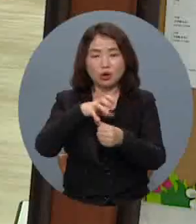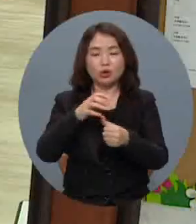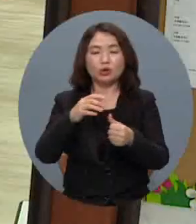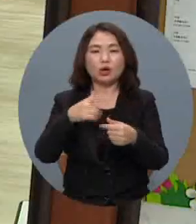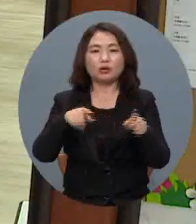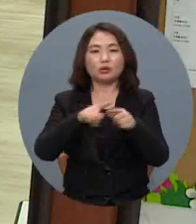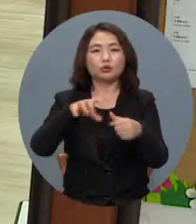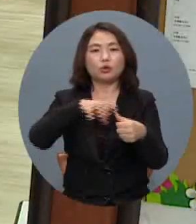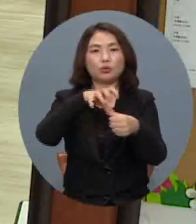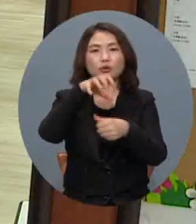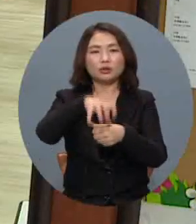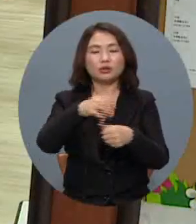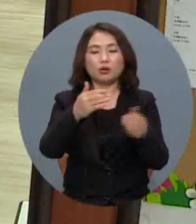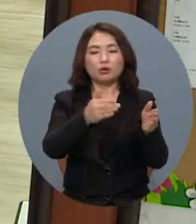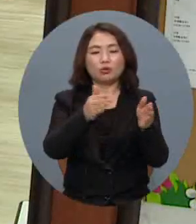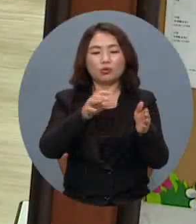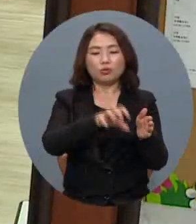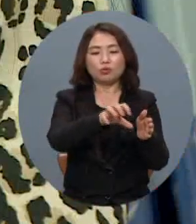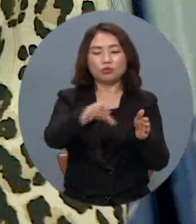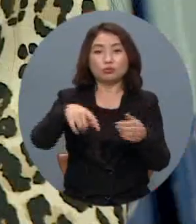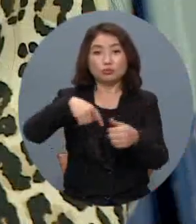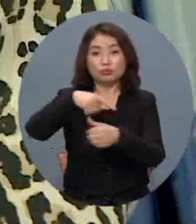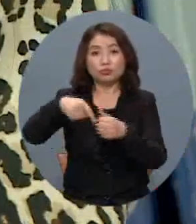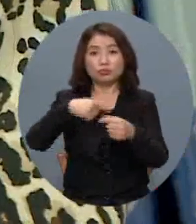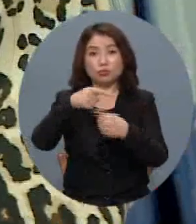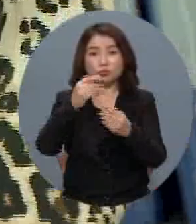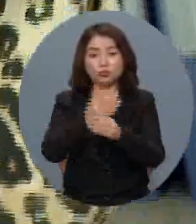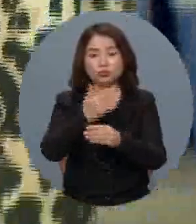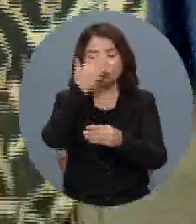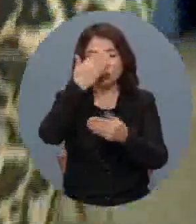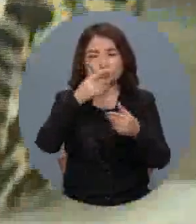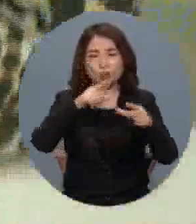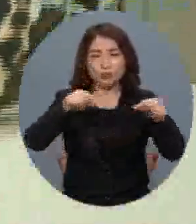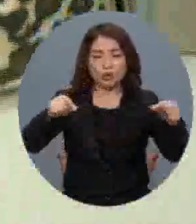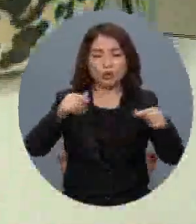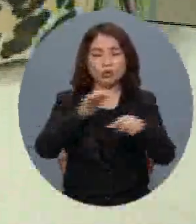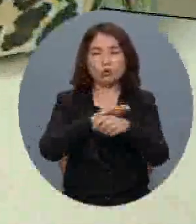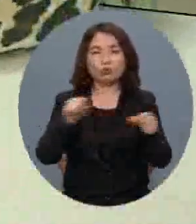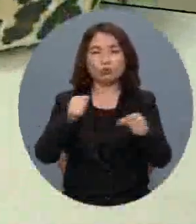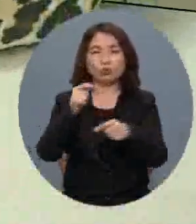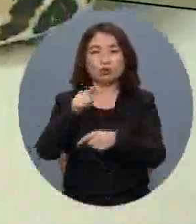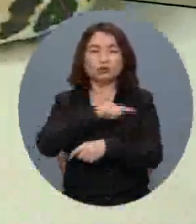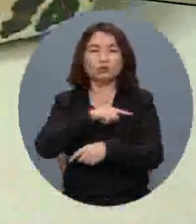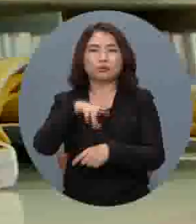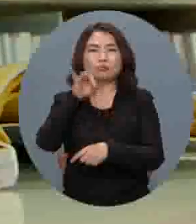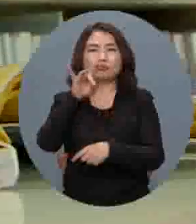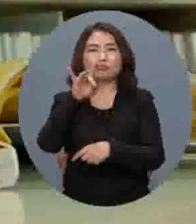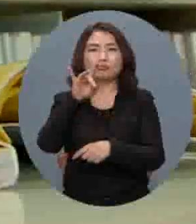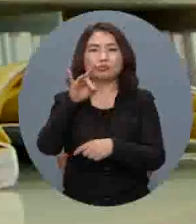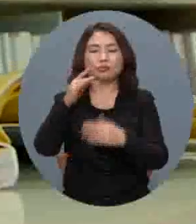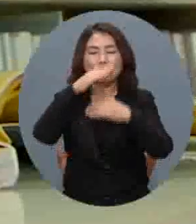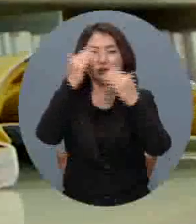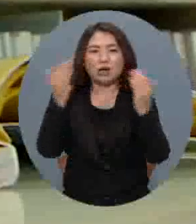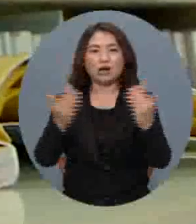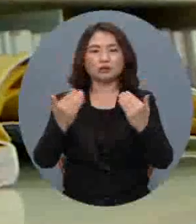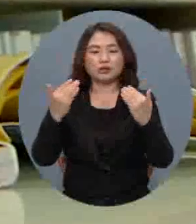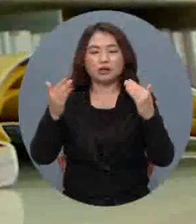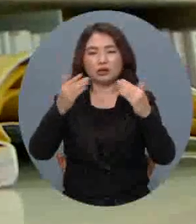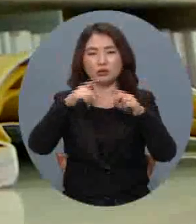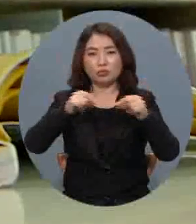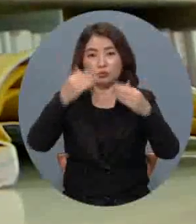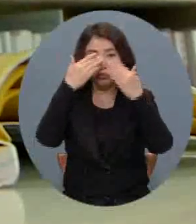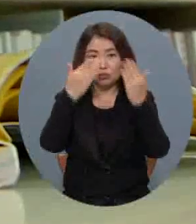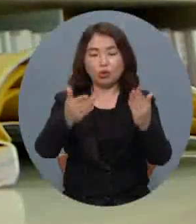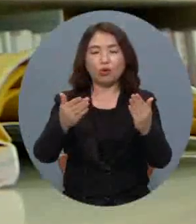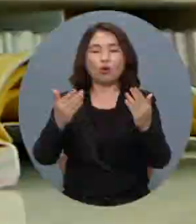돌봄 센터를 권역별로 운영중이고 무상급식 꼴찌인 경북 에선 처음으로 모든 학생 무상급식의 닭